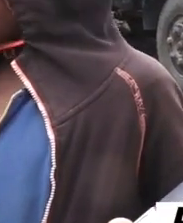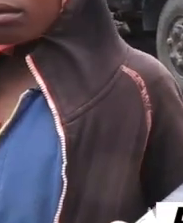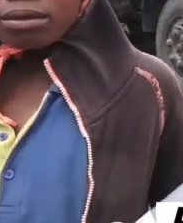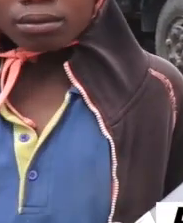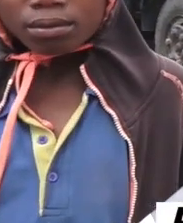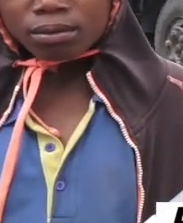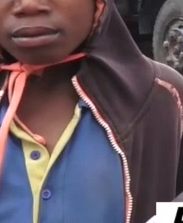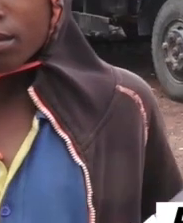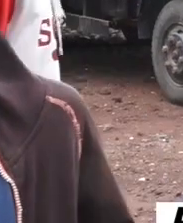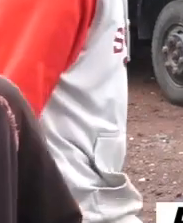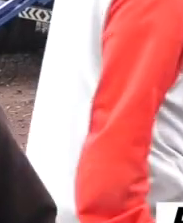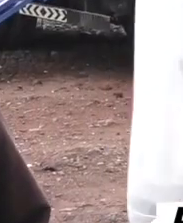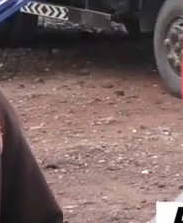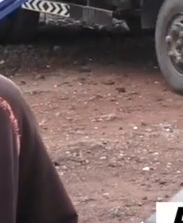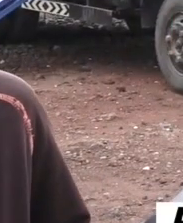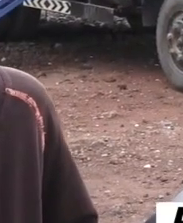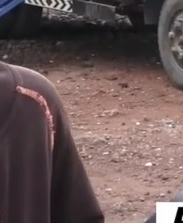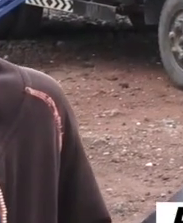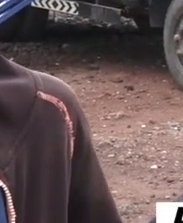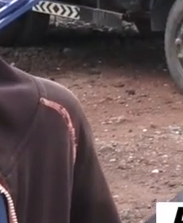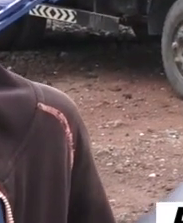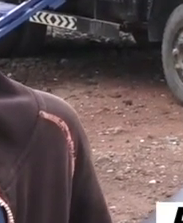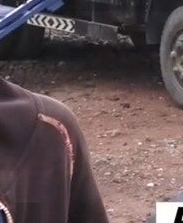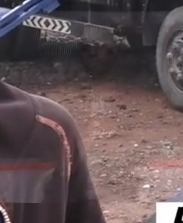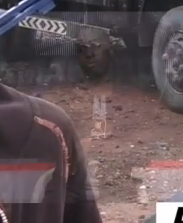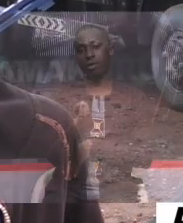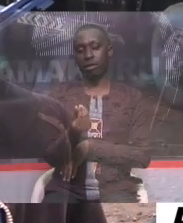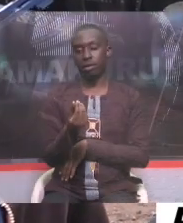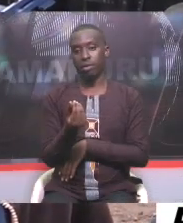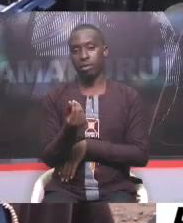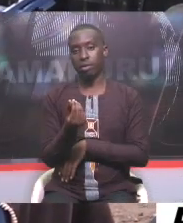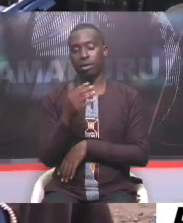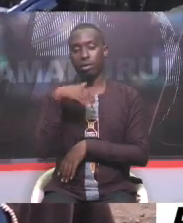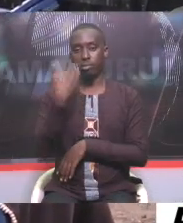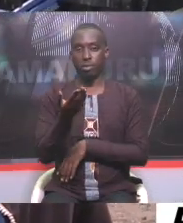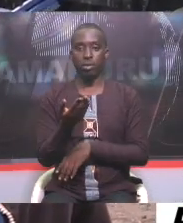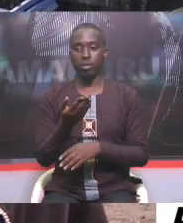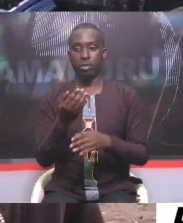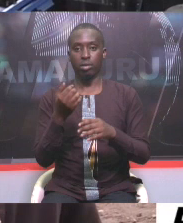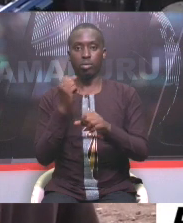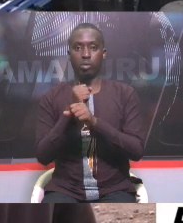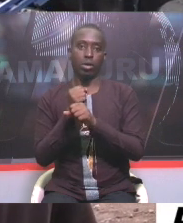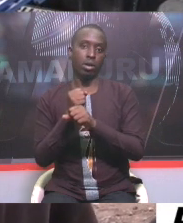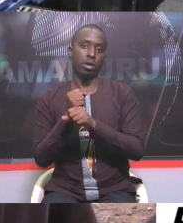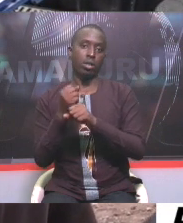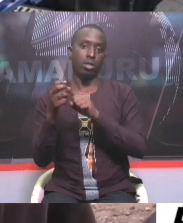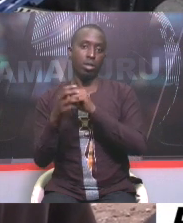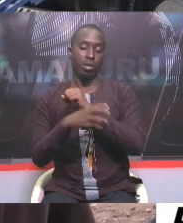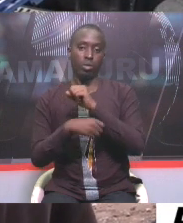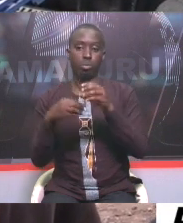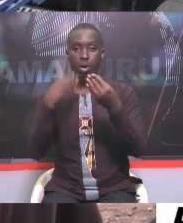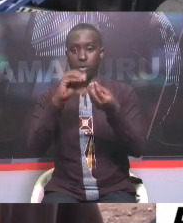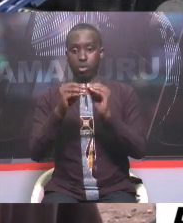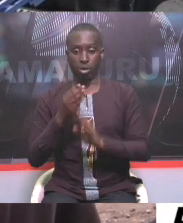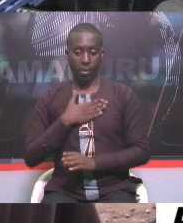afite ni mutizi yanje bamwoherereze hamo amafaranga nindangizanya mubikurira mahereza nimero